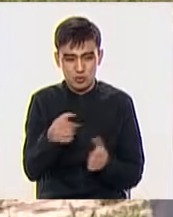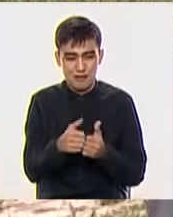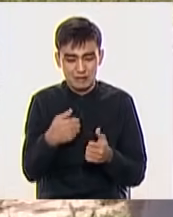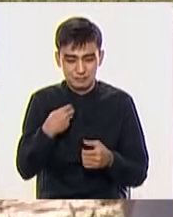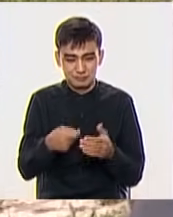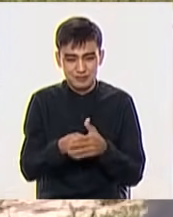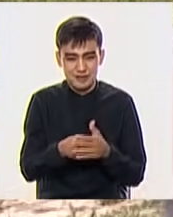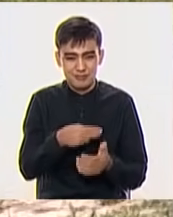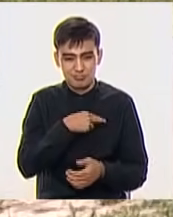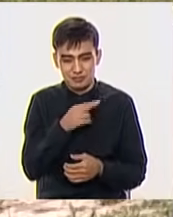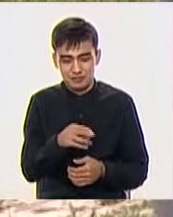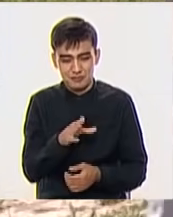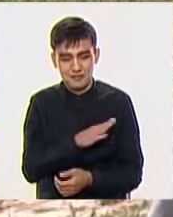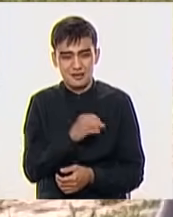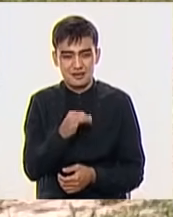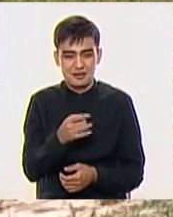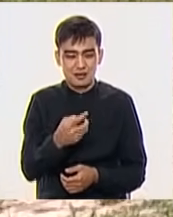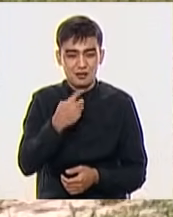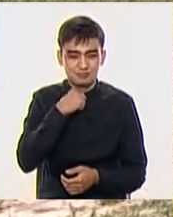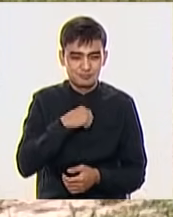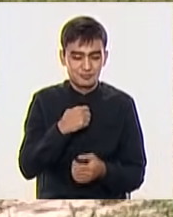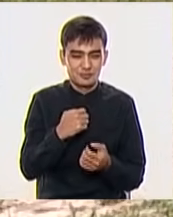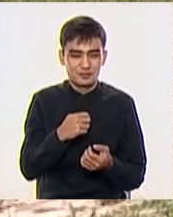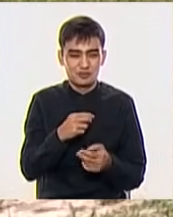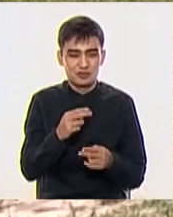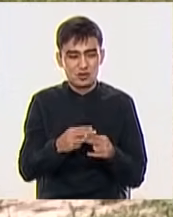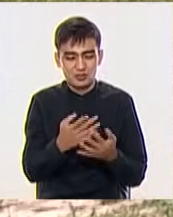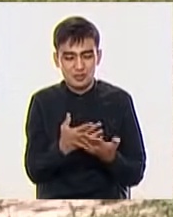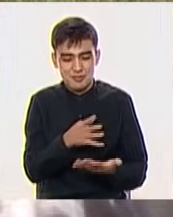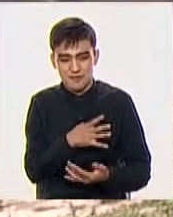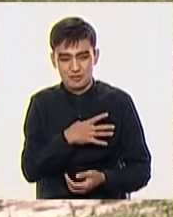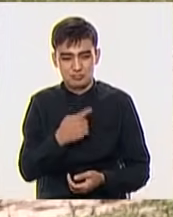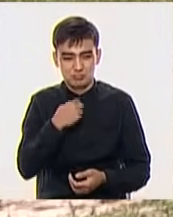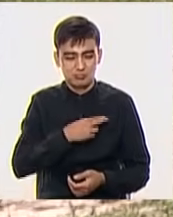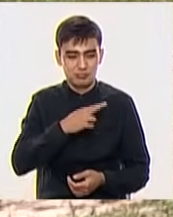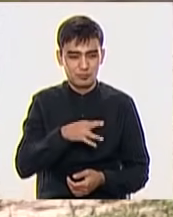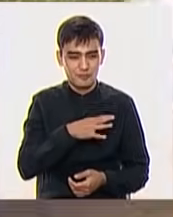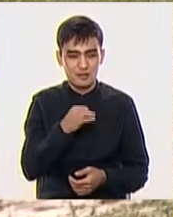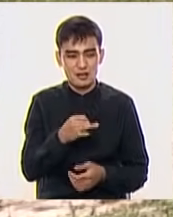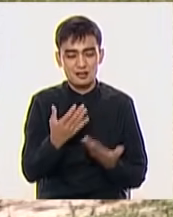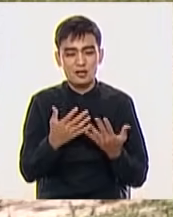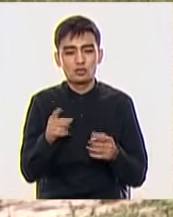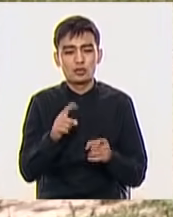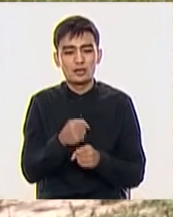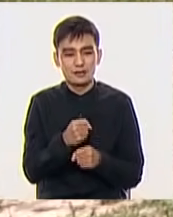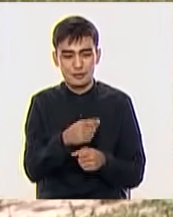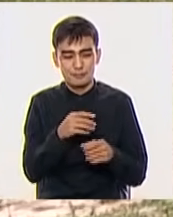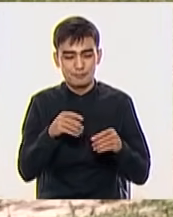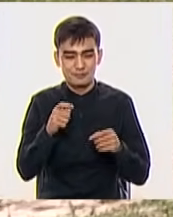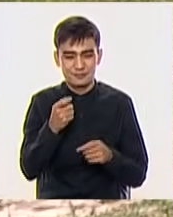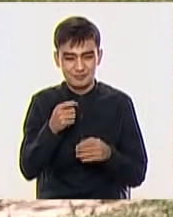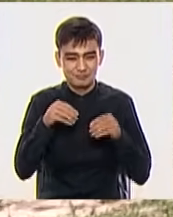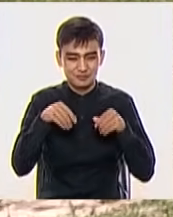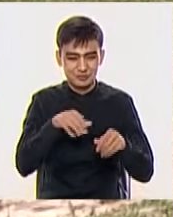Да, скотина гибнет иногда от того, что проглатывает острые предметы. А что делать, если скот зайдет на посевное поле, то придется платить